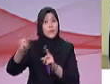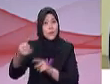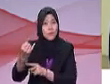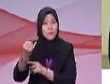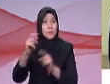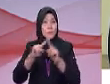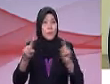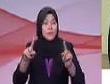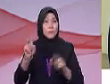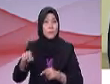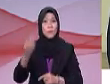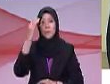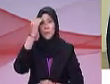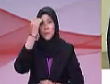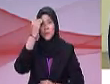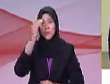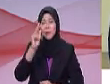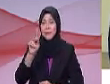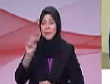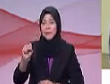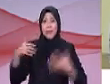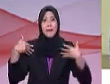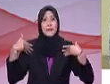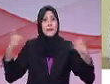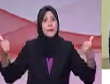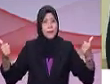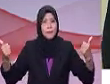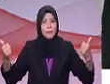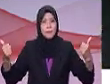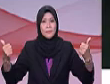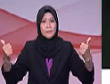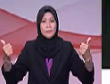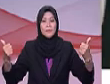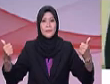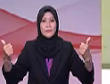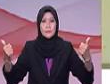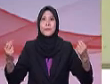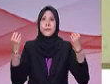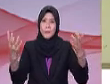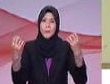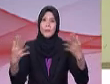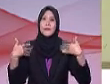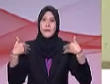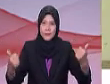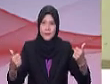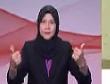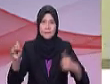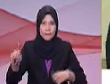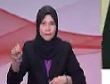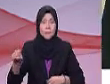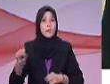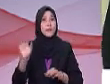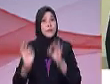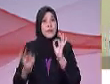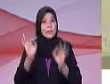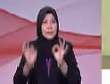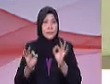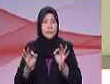perlu sedar bahawa kes-kes yang sembuh juga sudah banyak. Kalau kita tidak